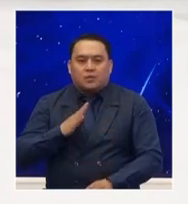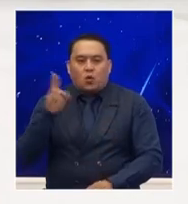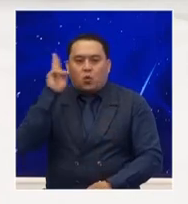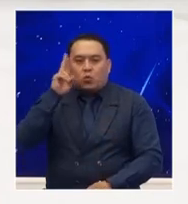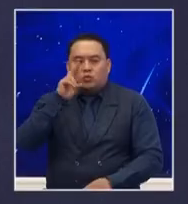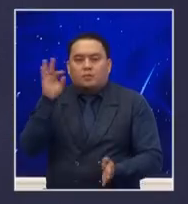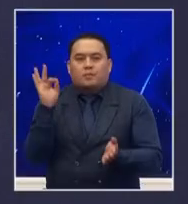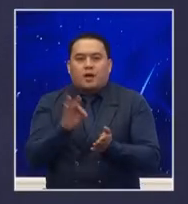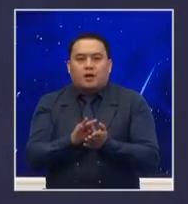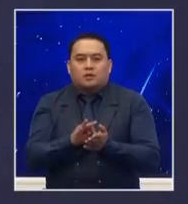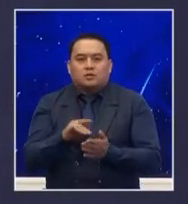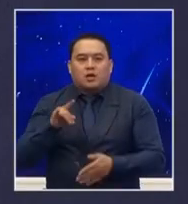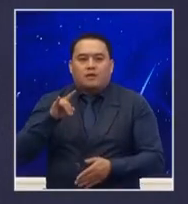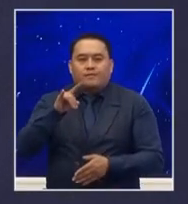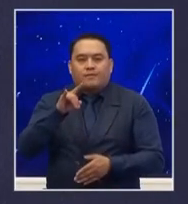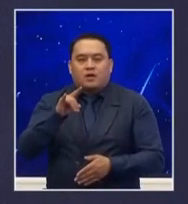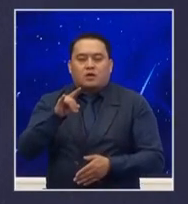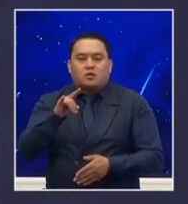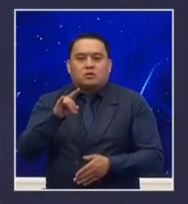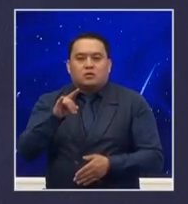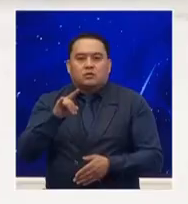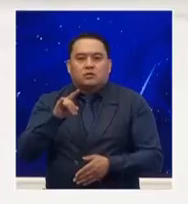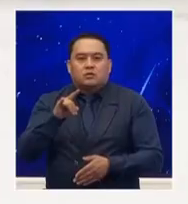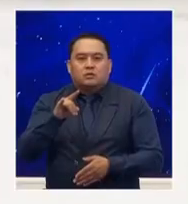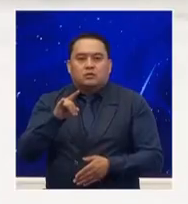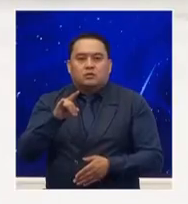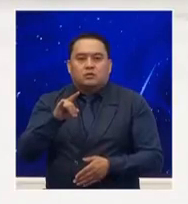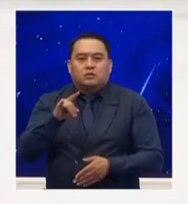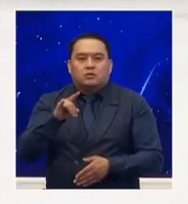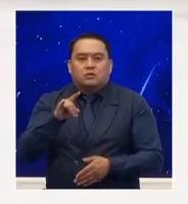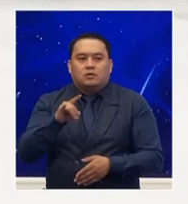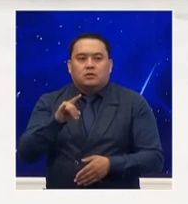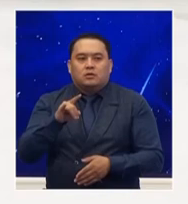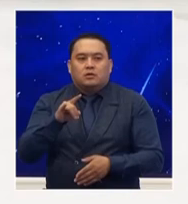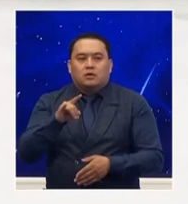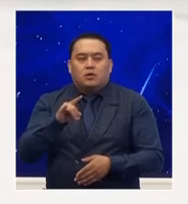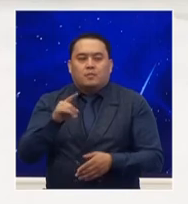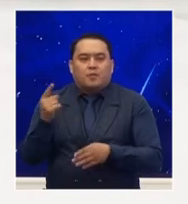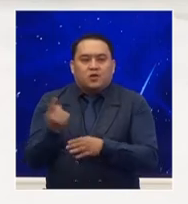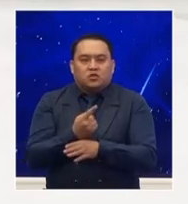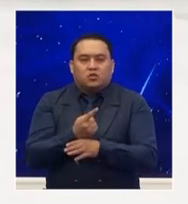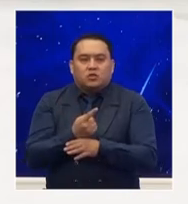жаттығудың мақсаты тікұшақтың авариялық ұшу-қонуында оған алғашқы